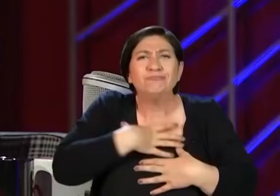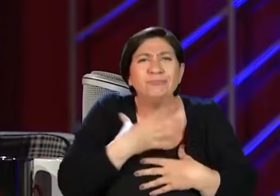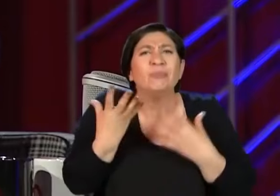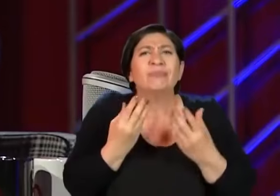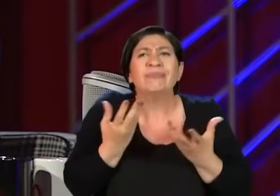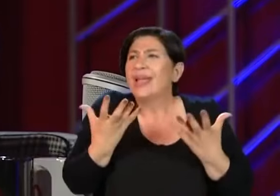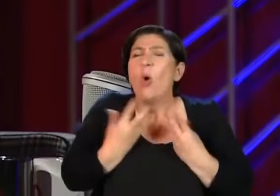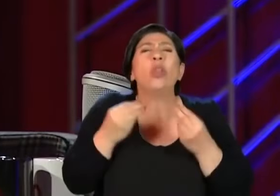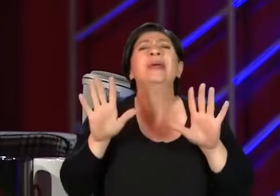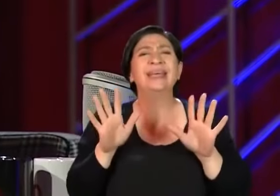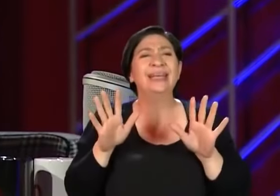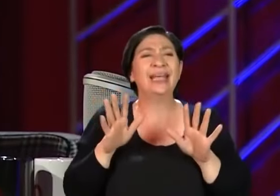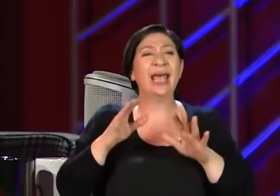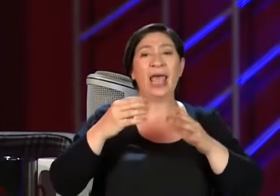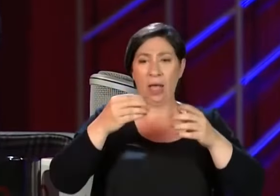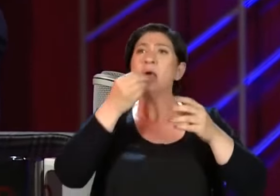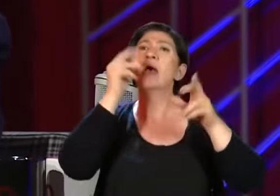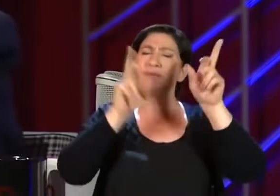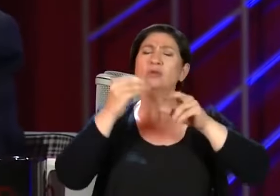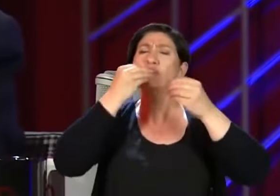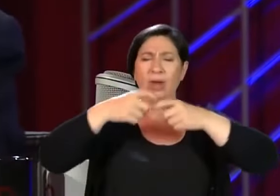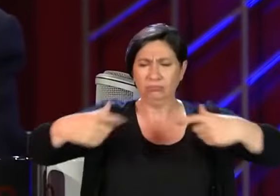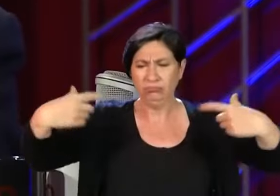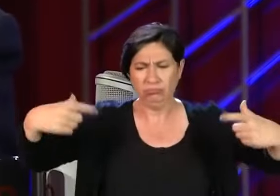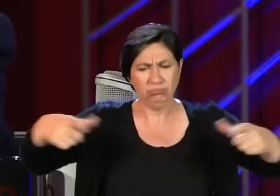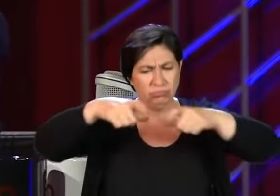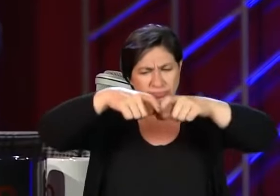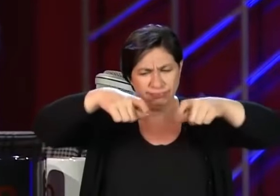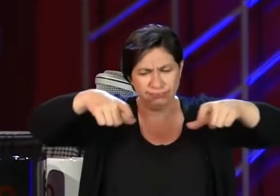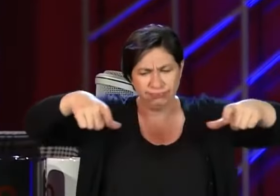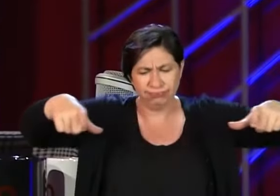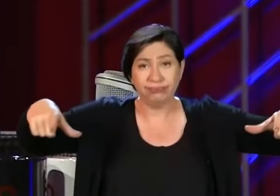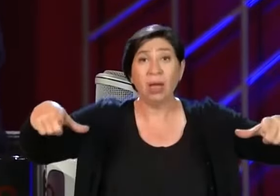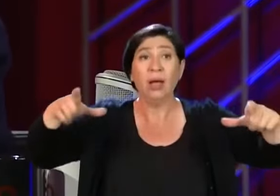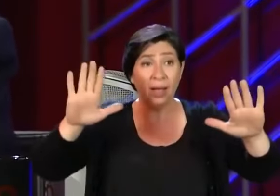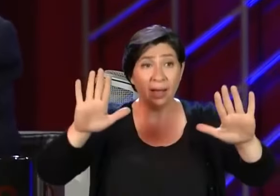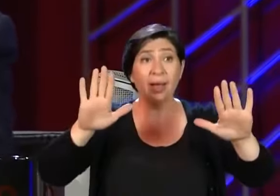manzara, iftarlar, sofralar kuruluyor sokaklara. Her kurulan